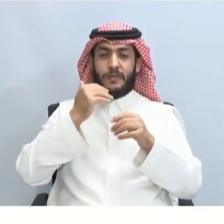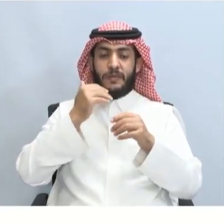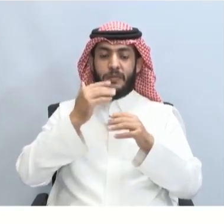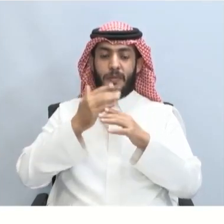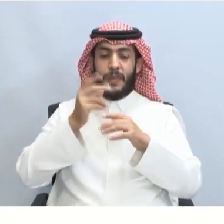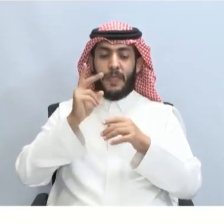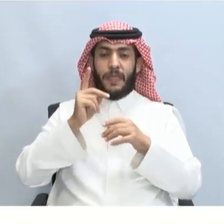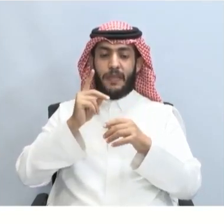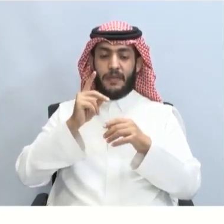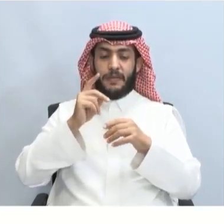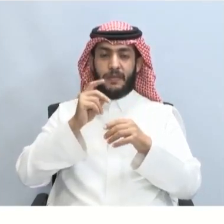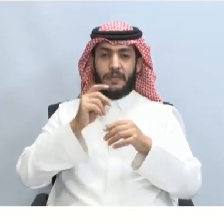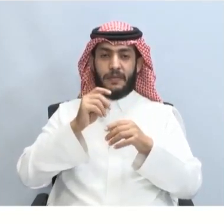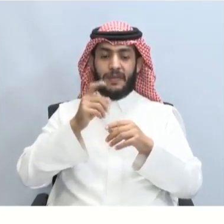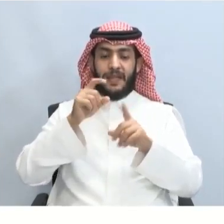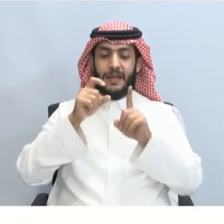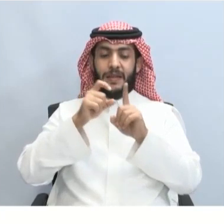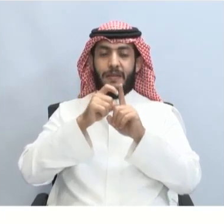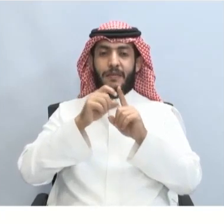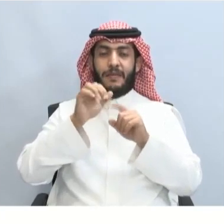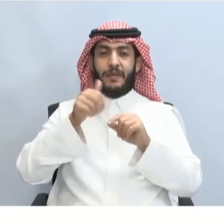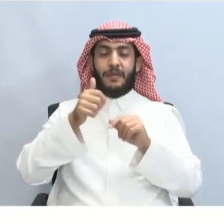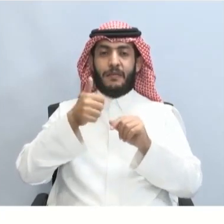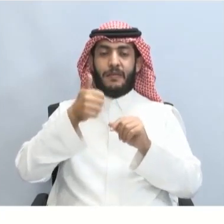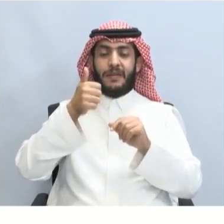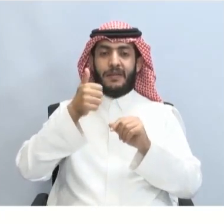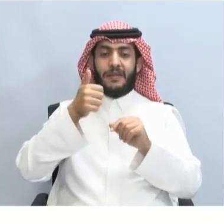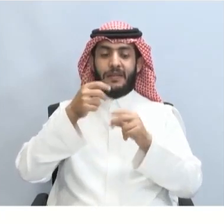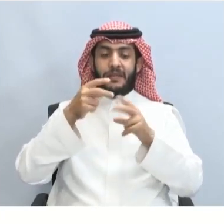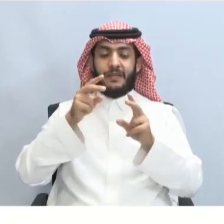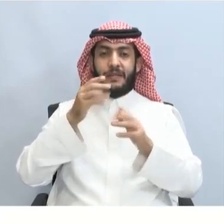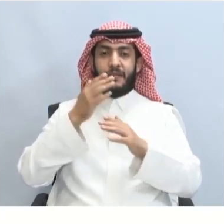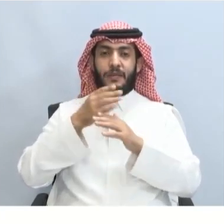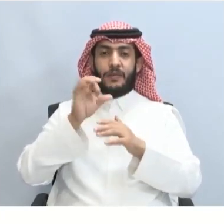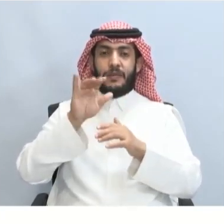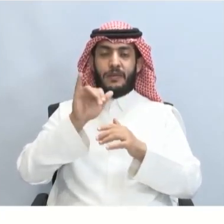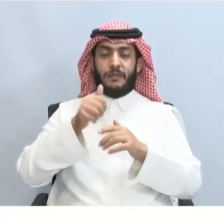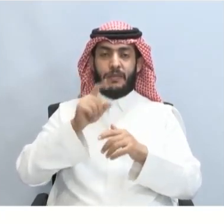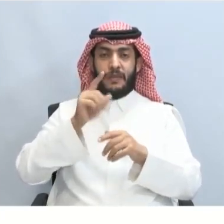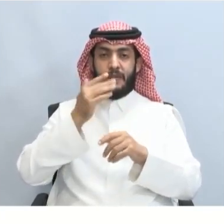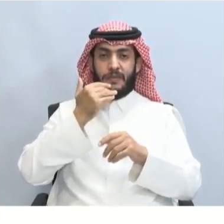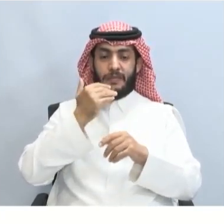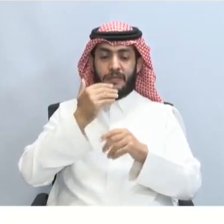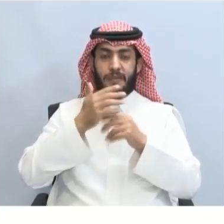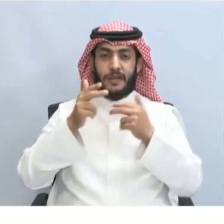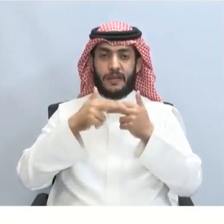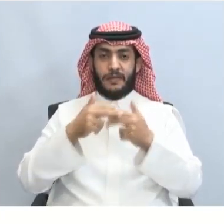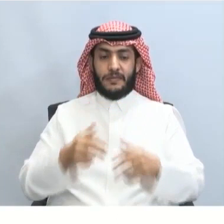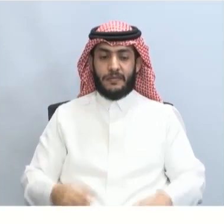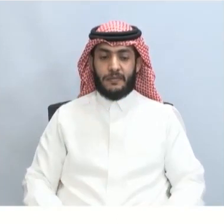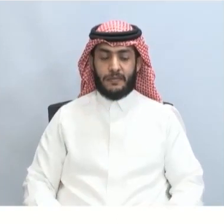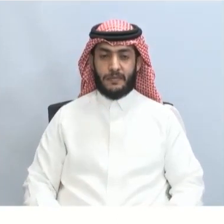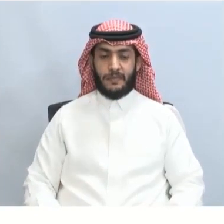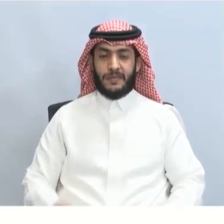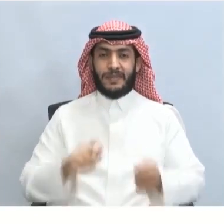وكذلك لدينا في البدي تم وضع فتح لوسم ولا يوجد لها اغلاق عندنا